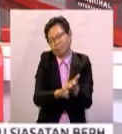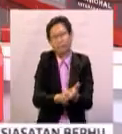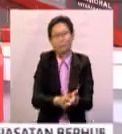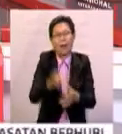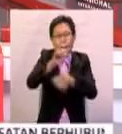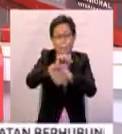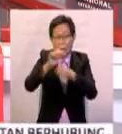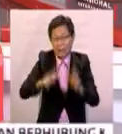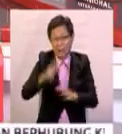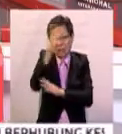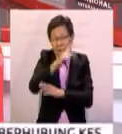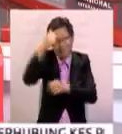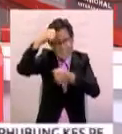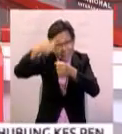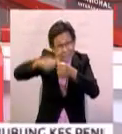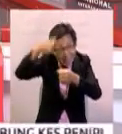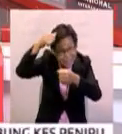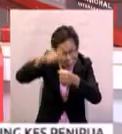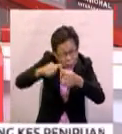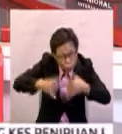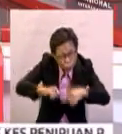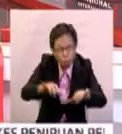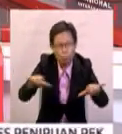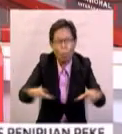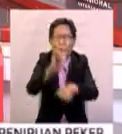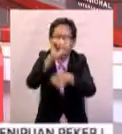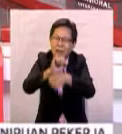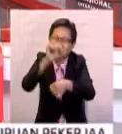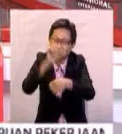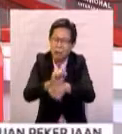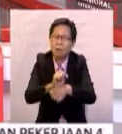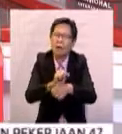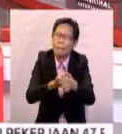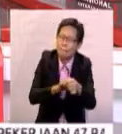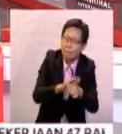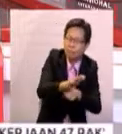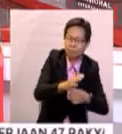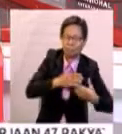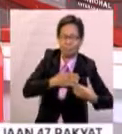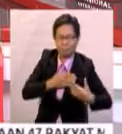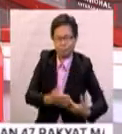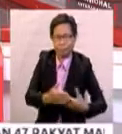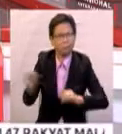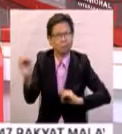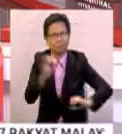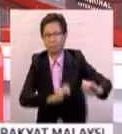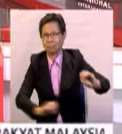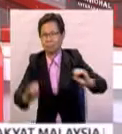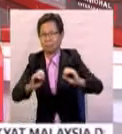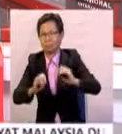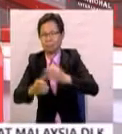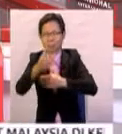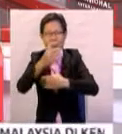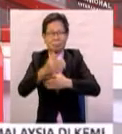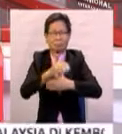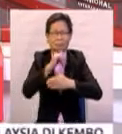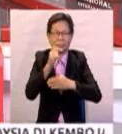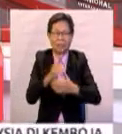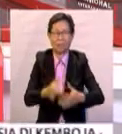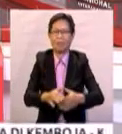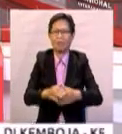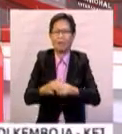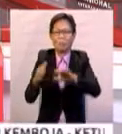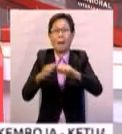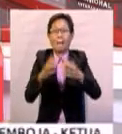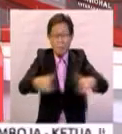Penjawat awam diingatkan untuk terus melaksanakan tugas dengan penuh dedikasi tanpa membelakangkan kepentingan